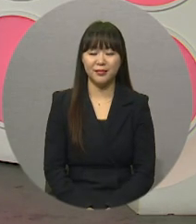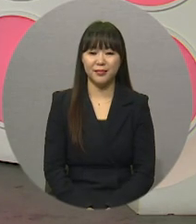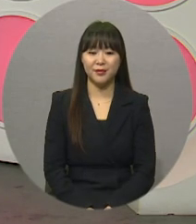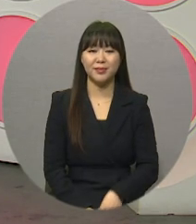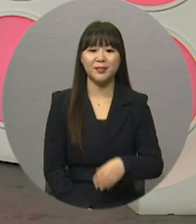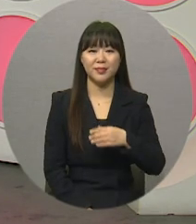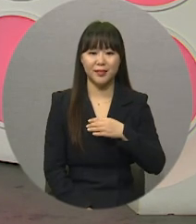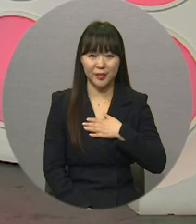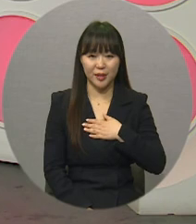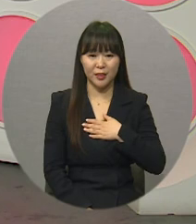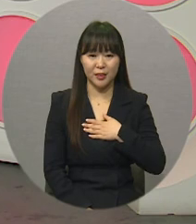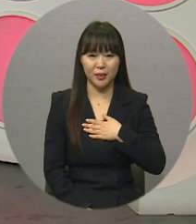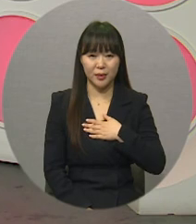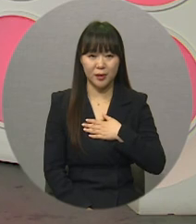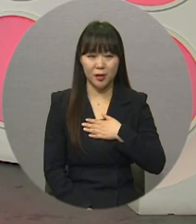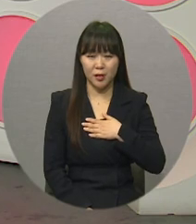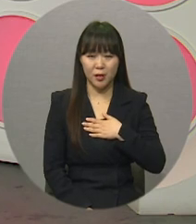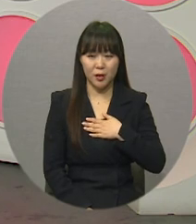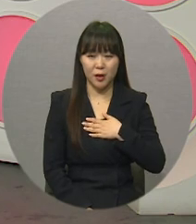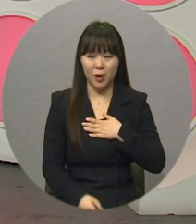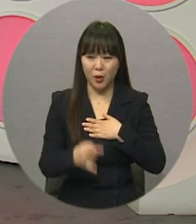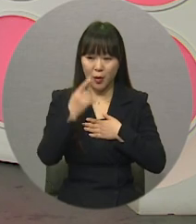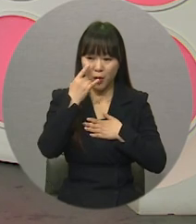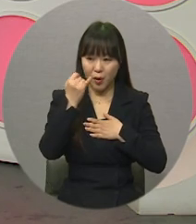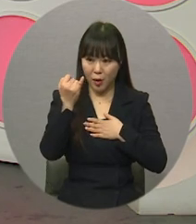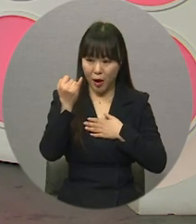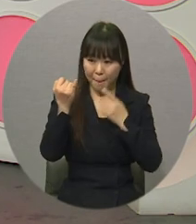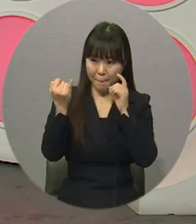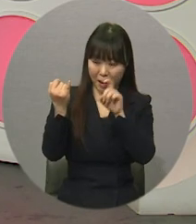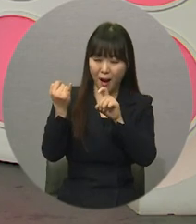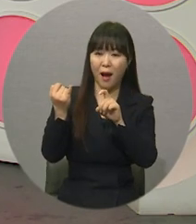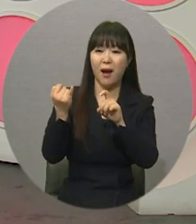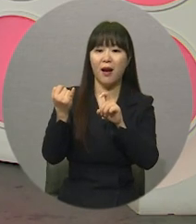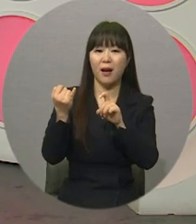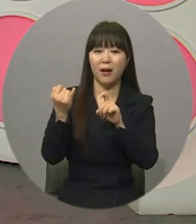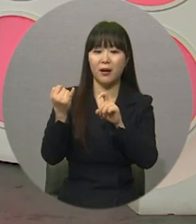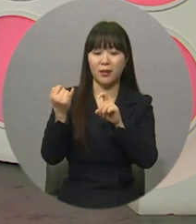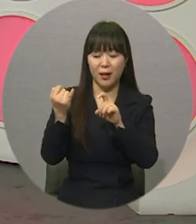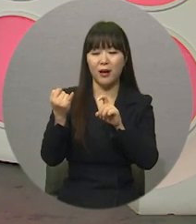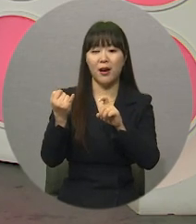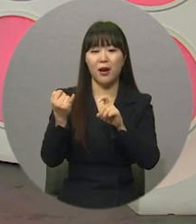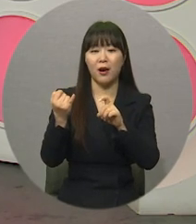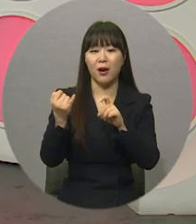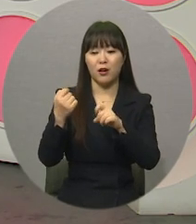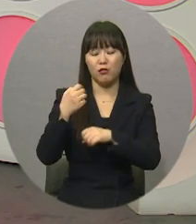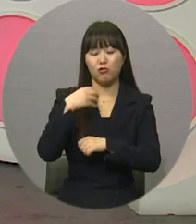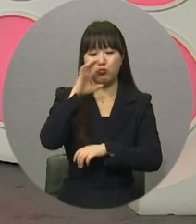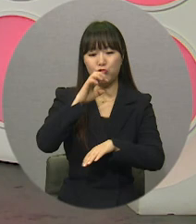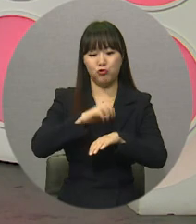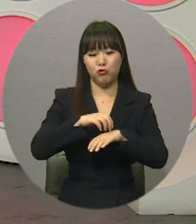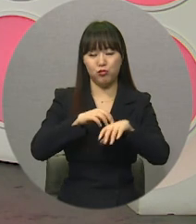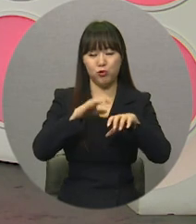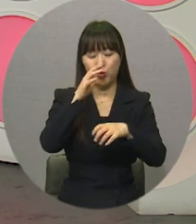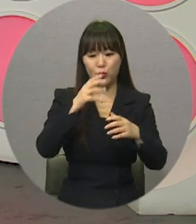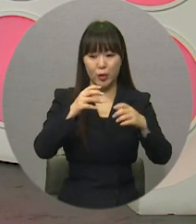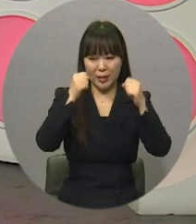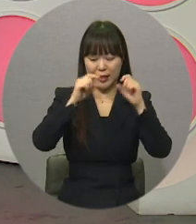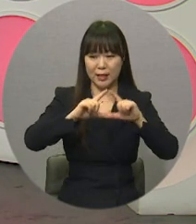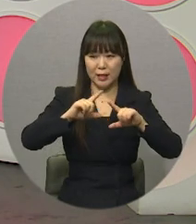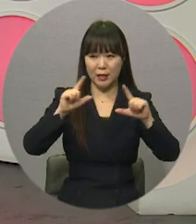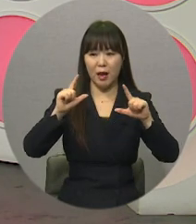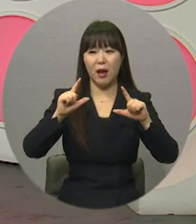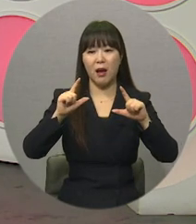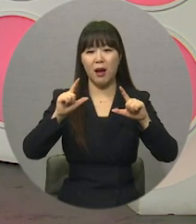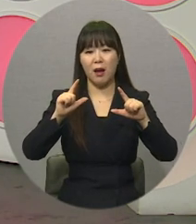저는 단번에 엄마를 알아보았습니다. 훈련소 수료식 날 마음은 외로웠지만